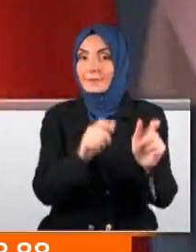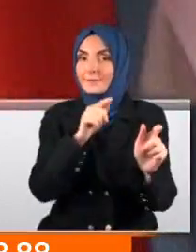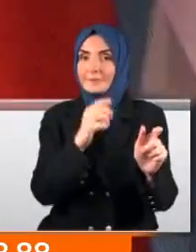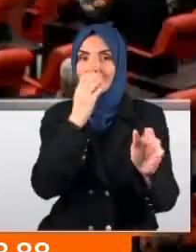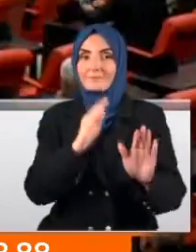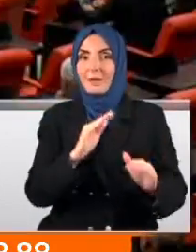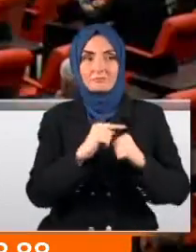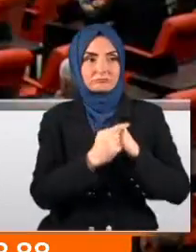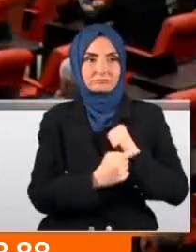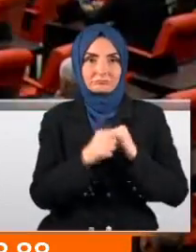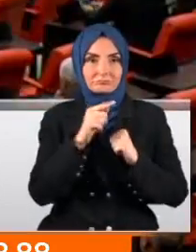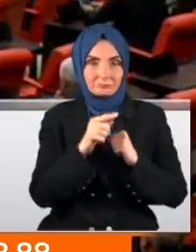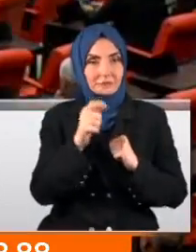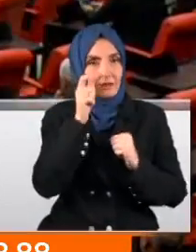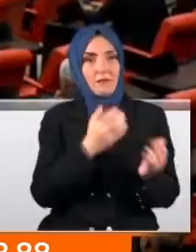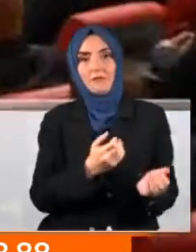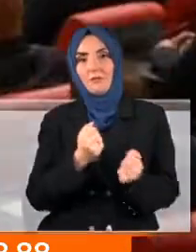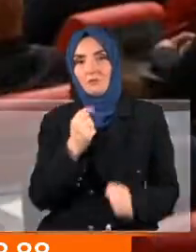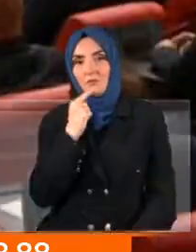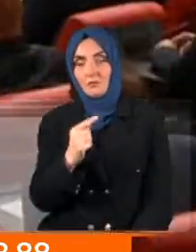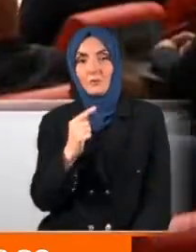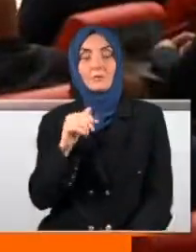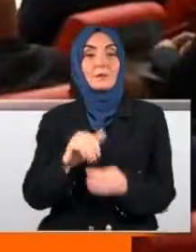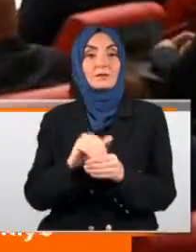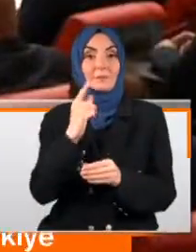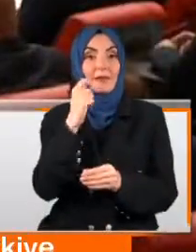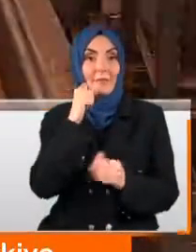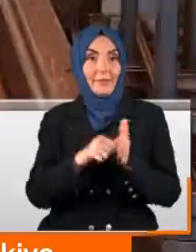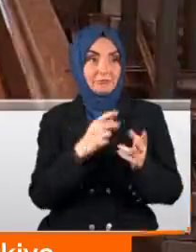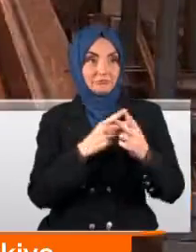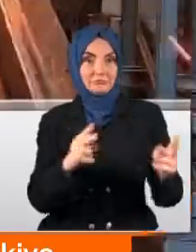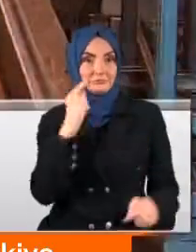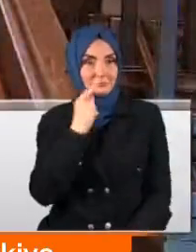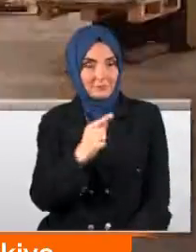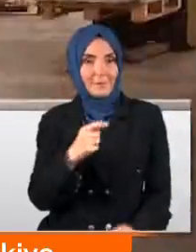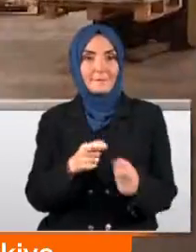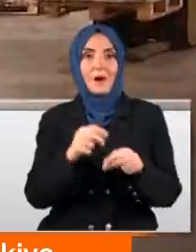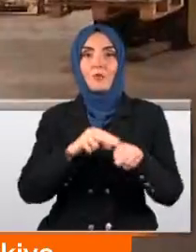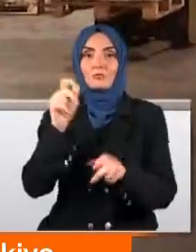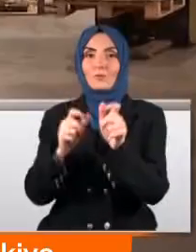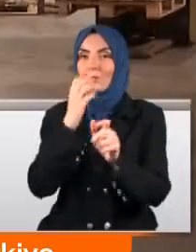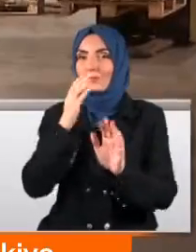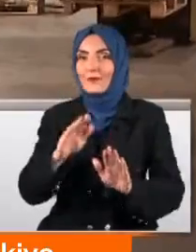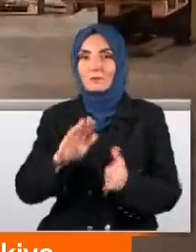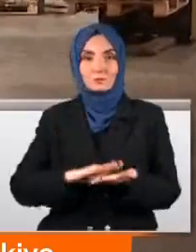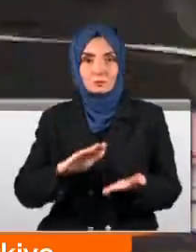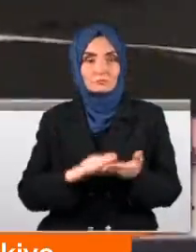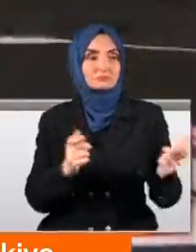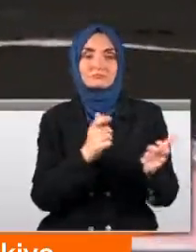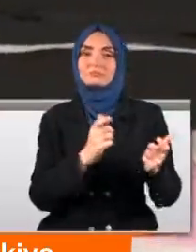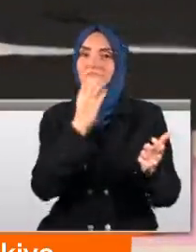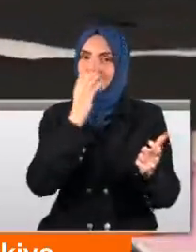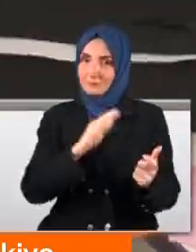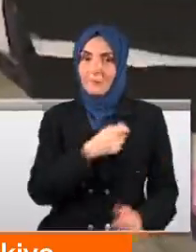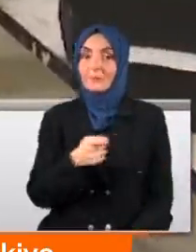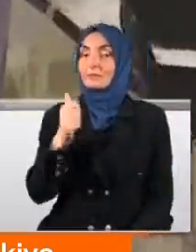ardı etmiyoruz. Meclisin 1 Ekim'de açılmasıyla birlikte Bağkurluların beklediği düzenleme gündeme gelecek ve prim gün sayısı SSK